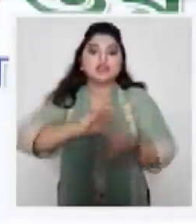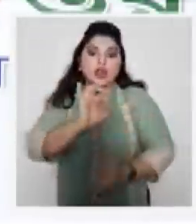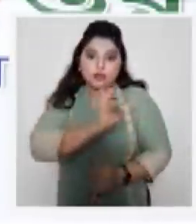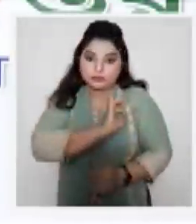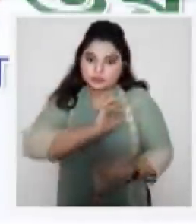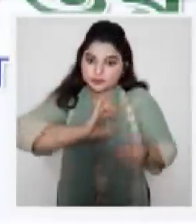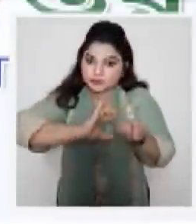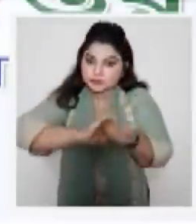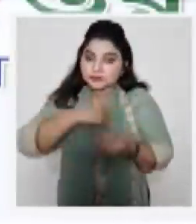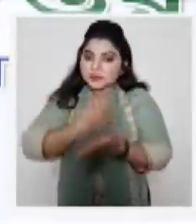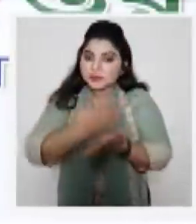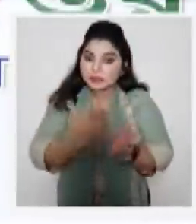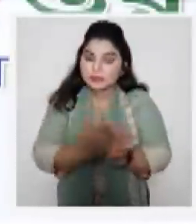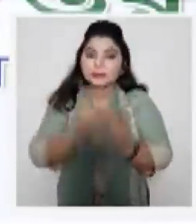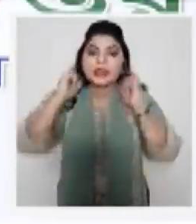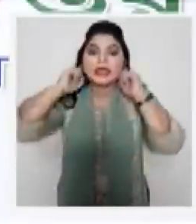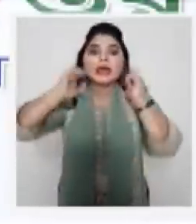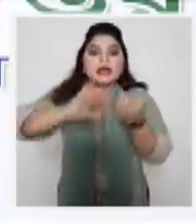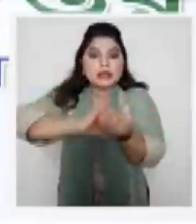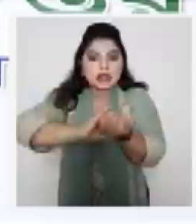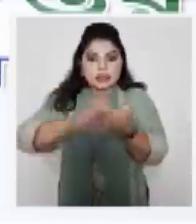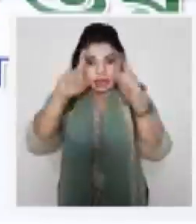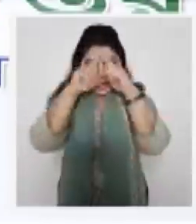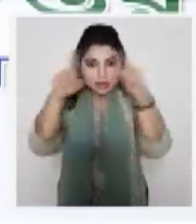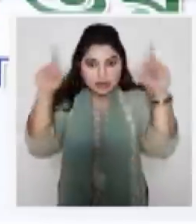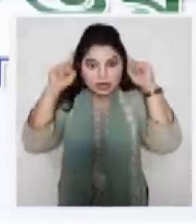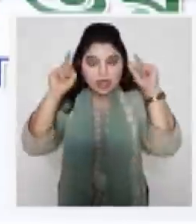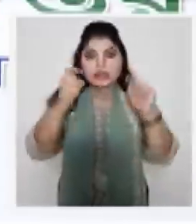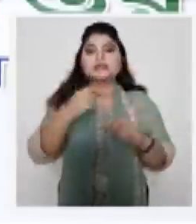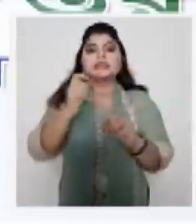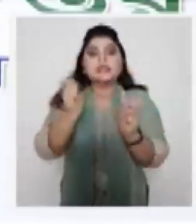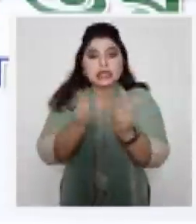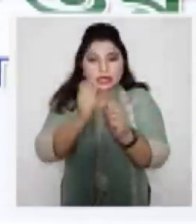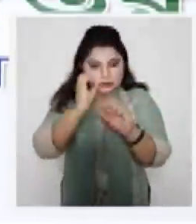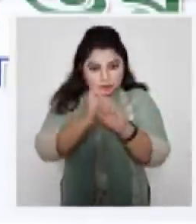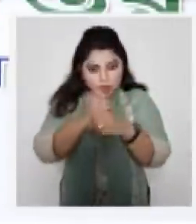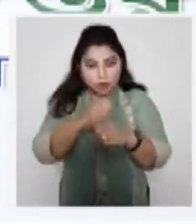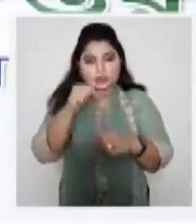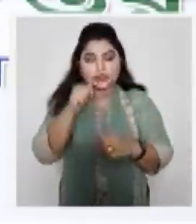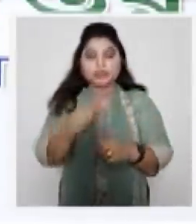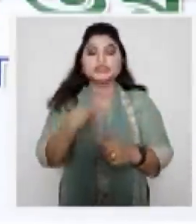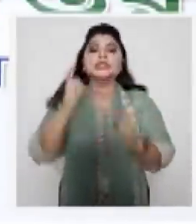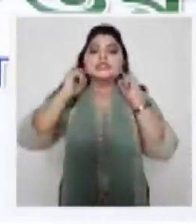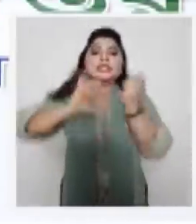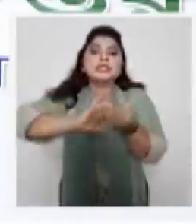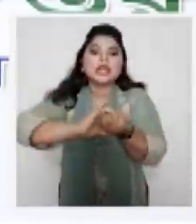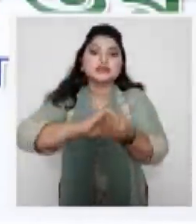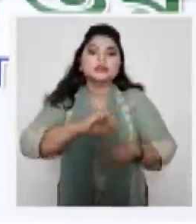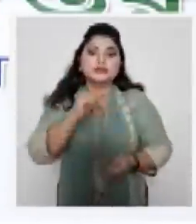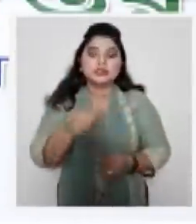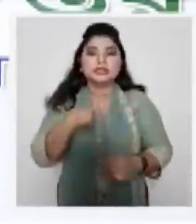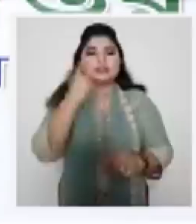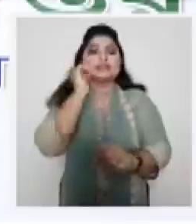কামনা করি এবং আমাদের স্বাস্থ্য অধিদপ্তর এবং স্বাস্থ্য বিভাগের চিকিৎসক, নার্স,